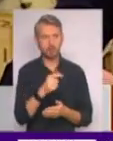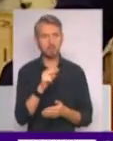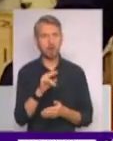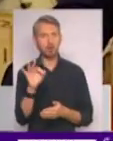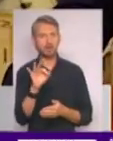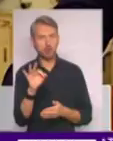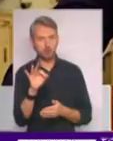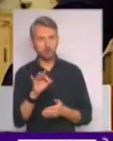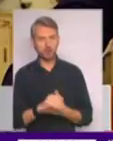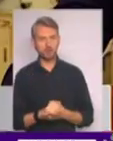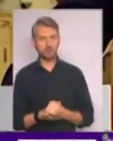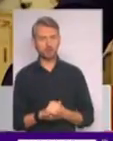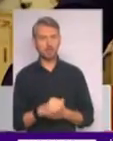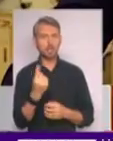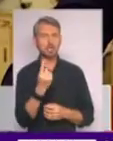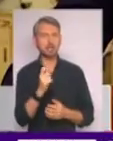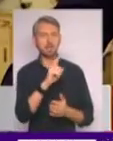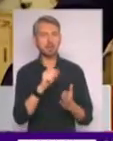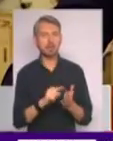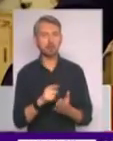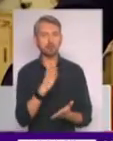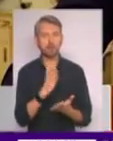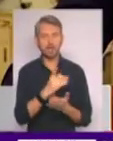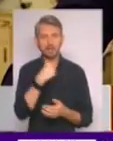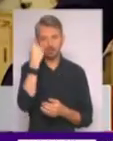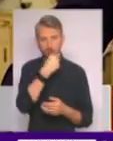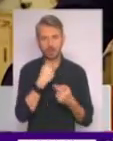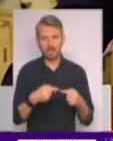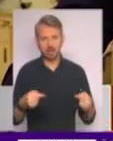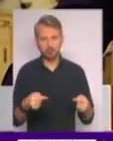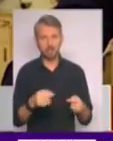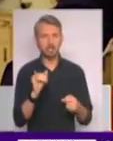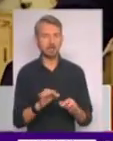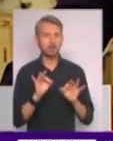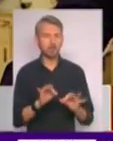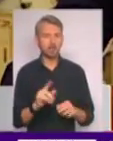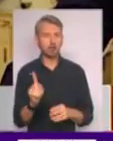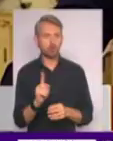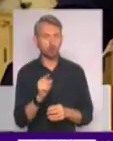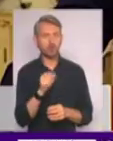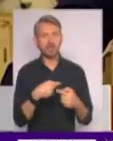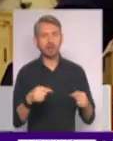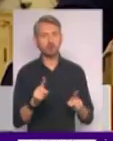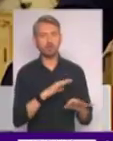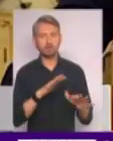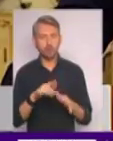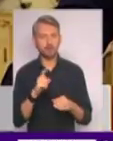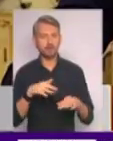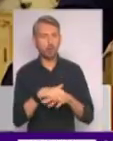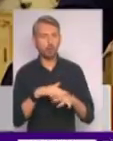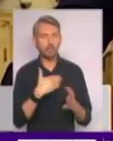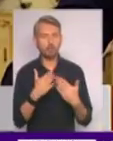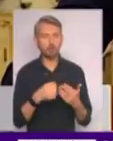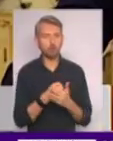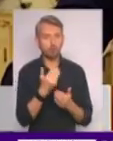Олександровича. Єдине питання, що є індивідуальні речі, і, звичайно, що ті речі, які відбуваються з нарахуванням по відношенню до